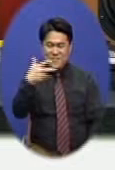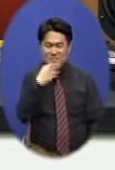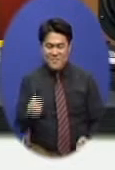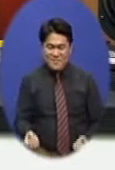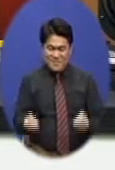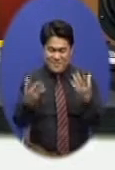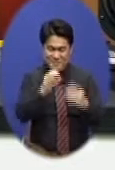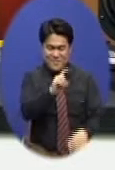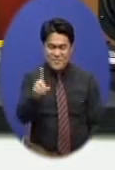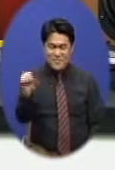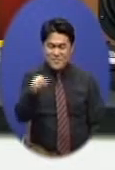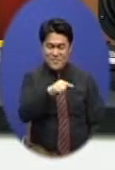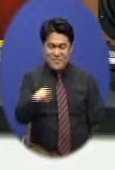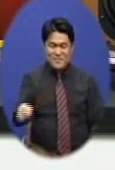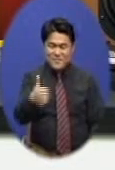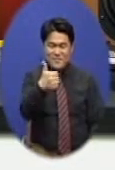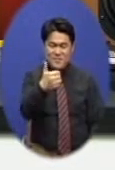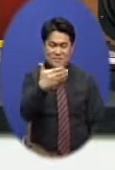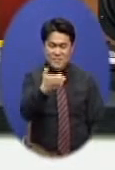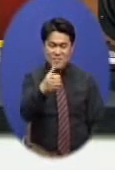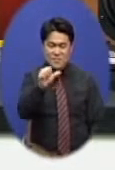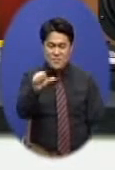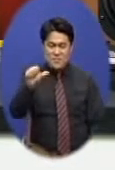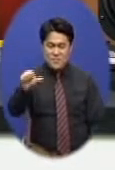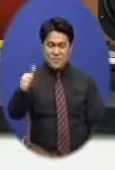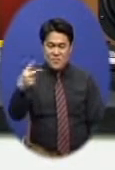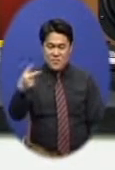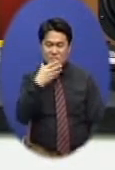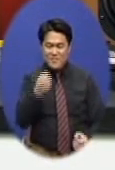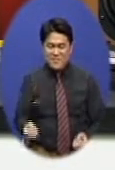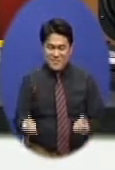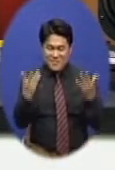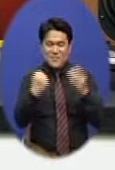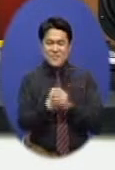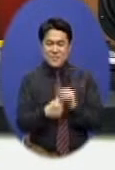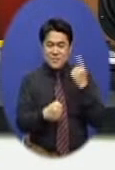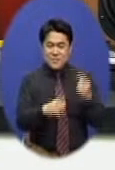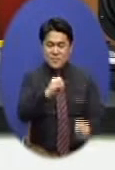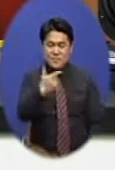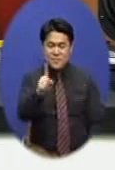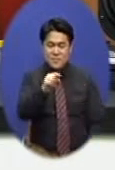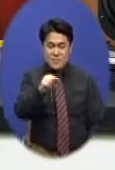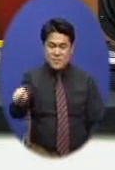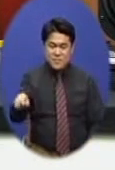031-1577님 축하드리고요. 010으로 시작됩니다. 9552님 축하드립니다. 네, 계속해서